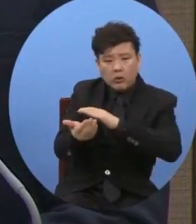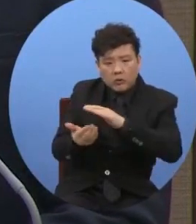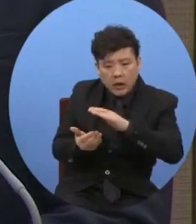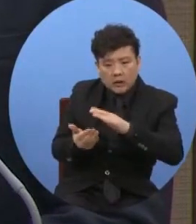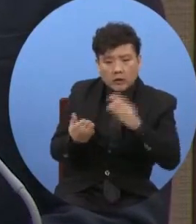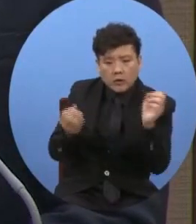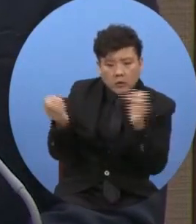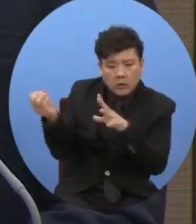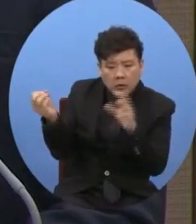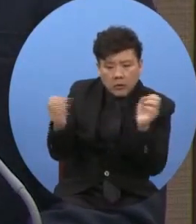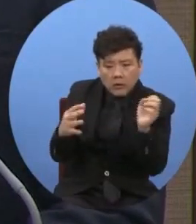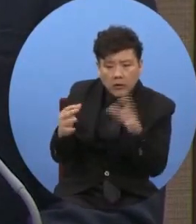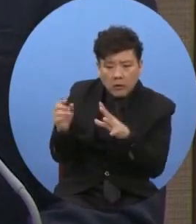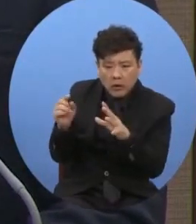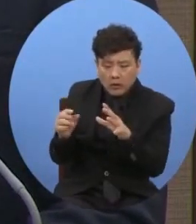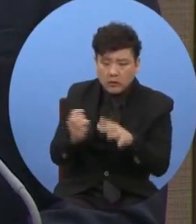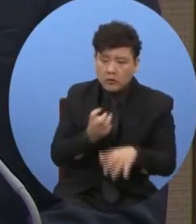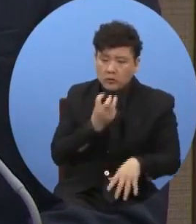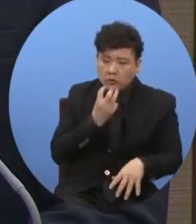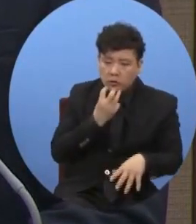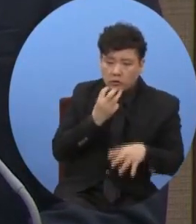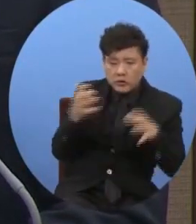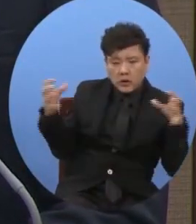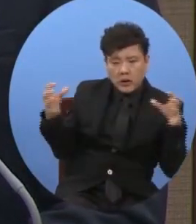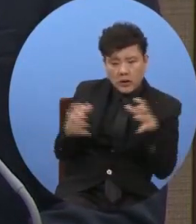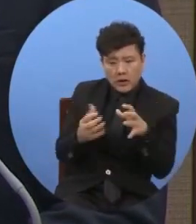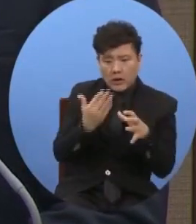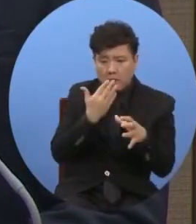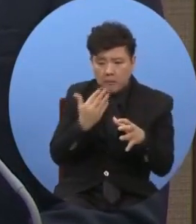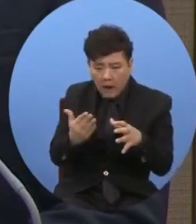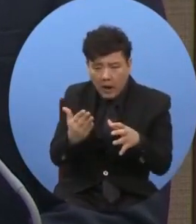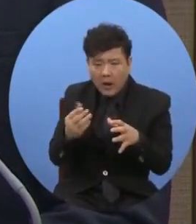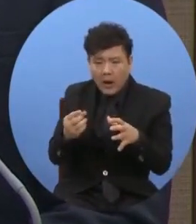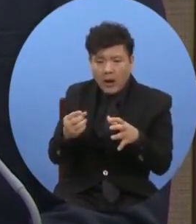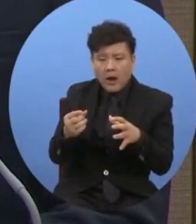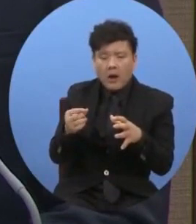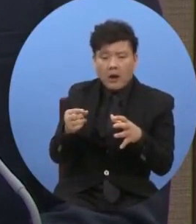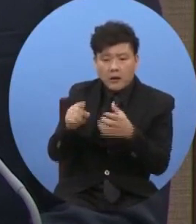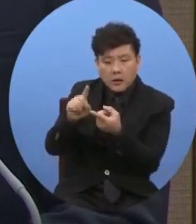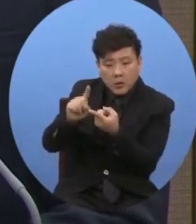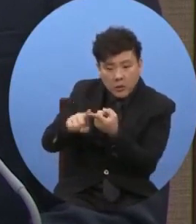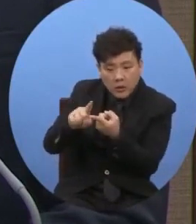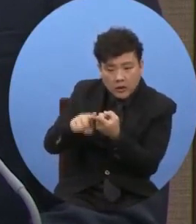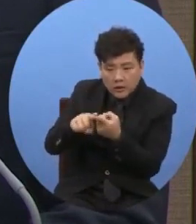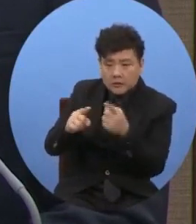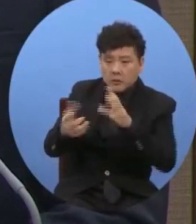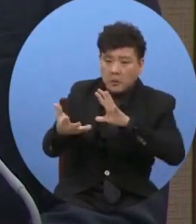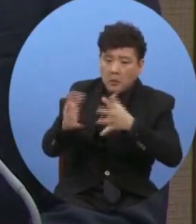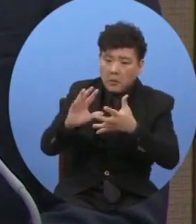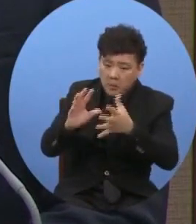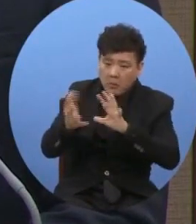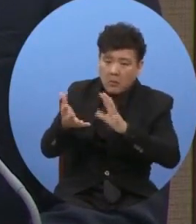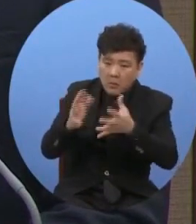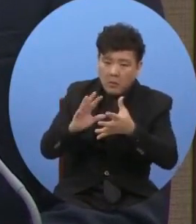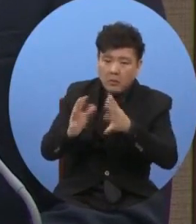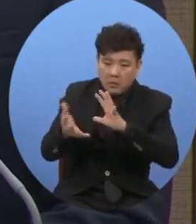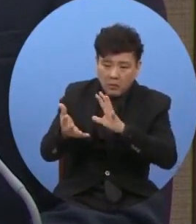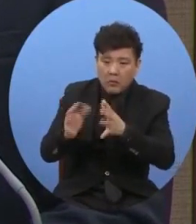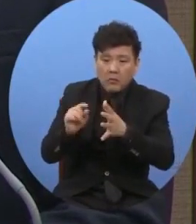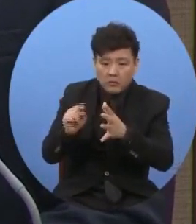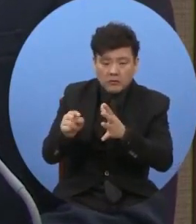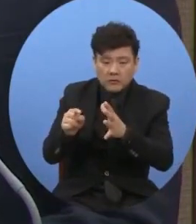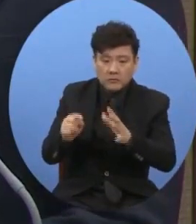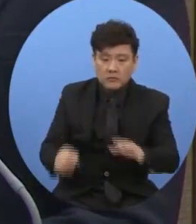있어야 이 서울시 편입이 가능한지 혹은 행정구역 통합이 가능한지에 대한 논의를 꾸준히 진행해 오고